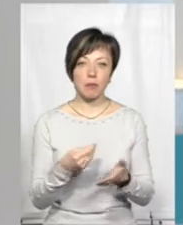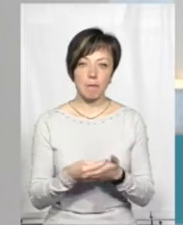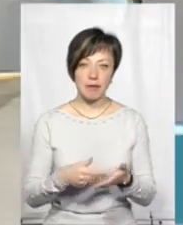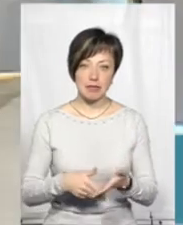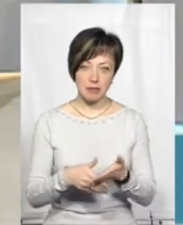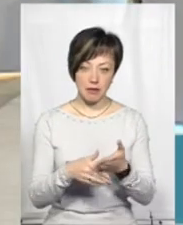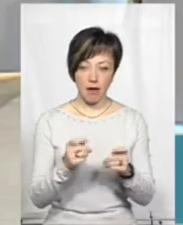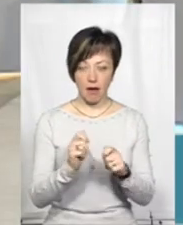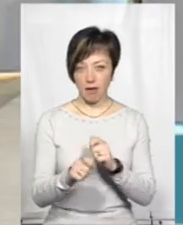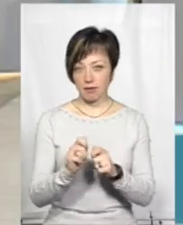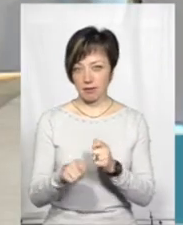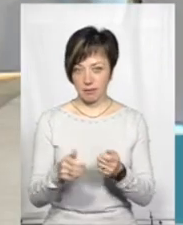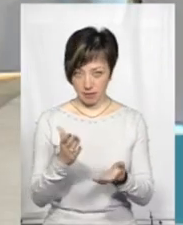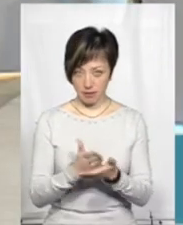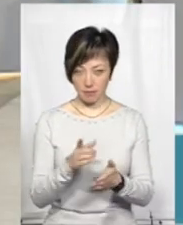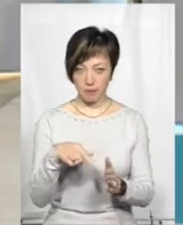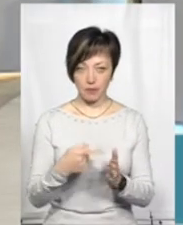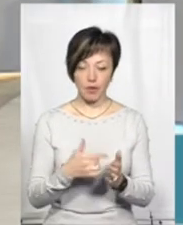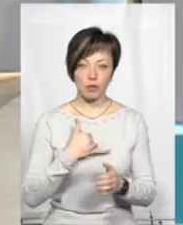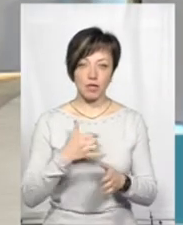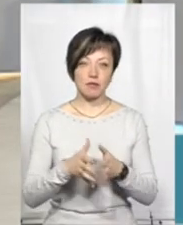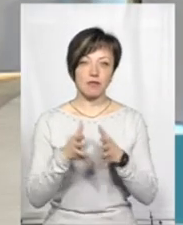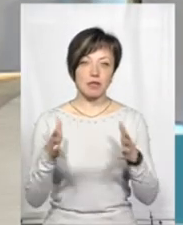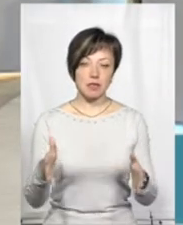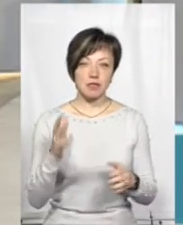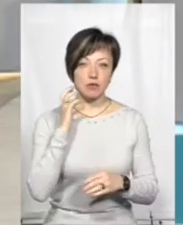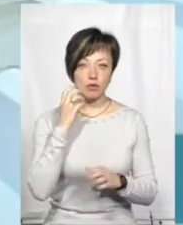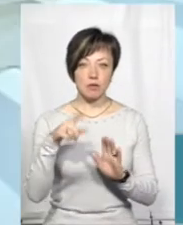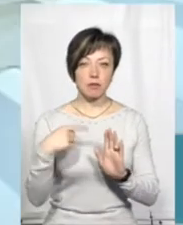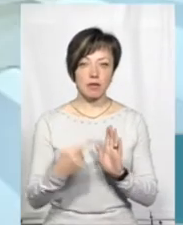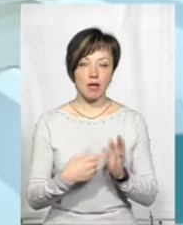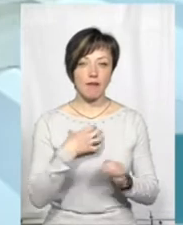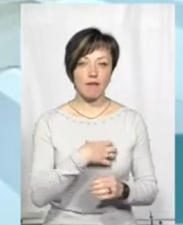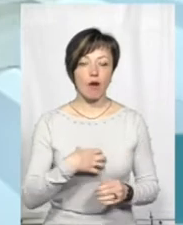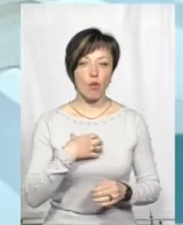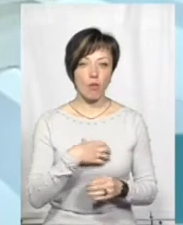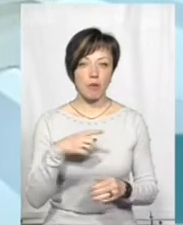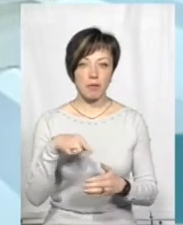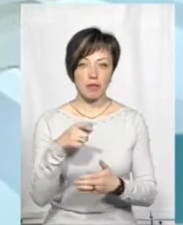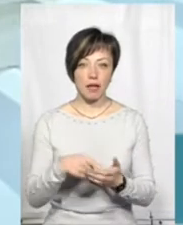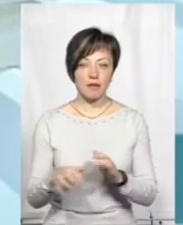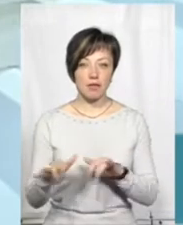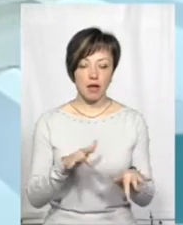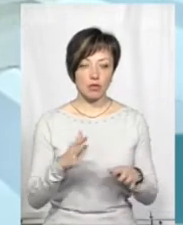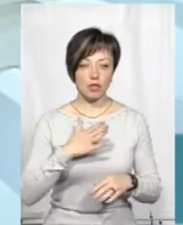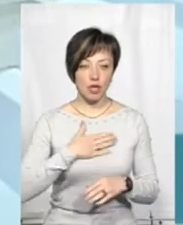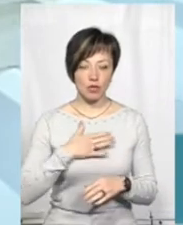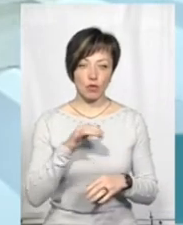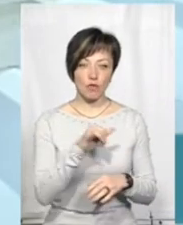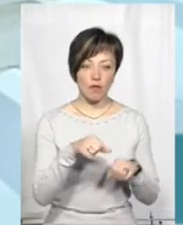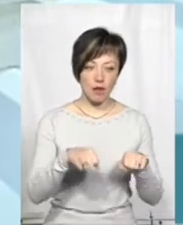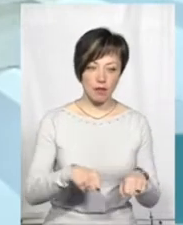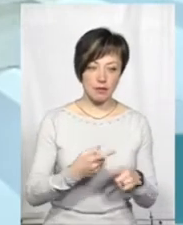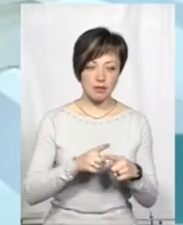є такі? Знаєте, в нас велике серйозне питання, таке вагоме питання в діяльності нашій, і це і у влади,